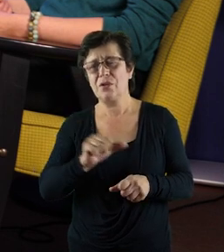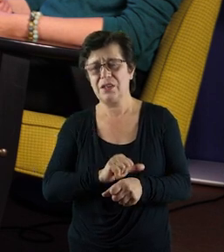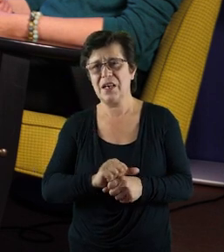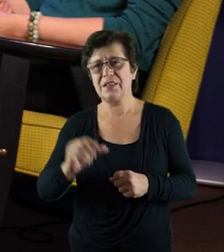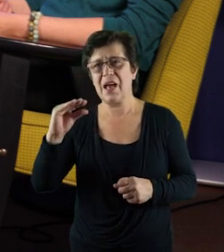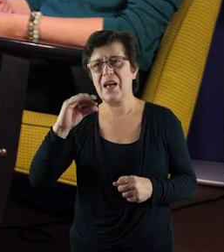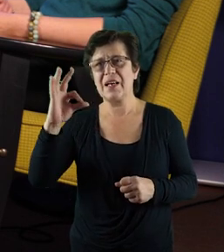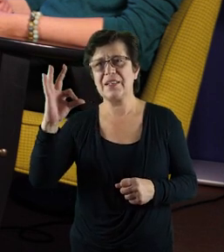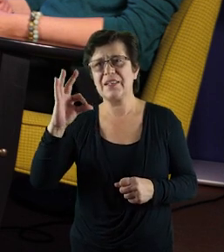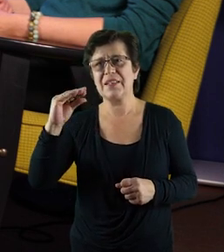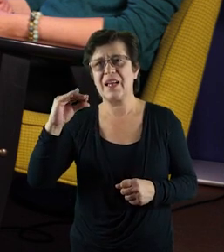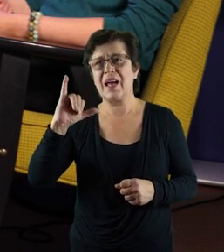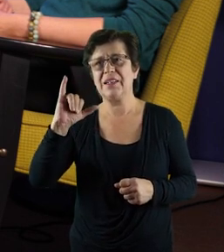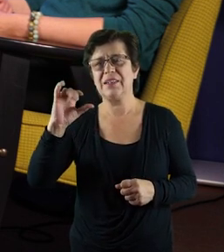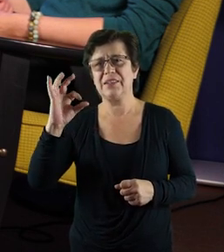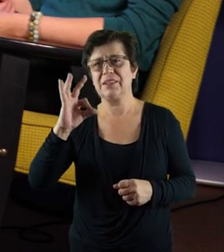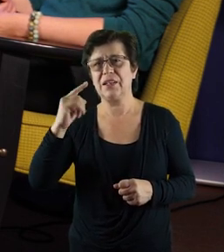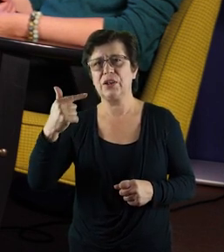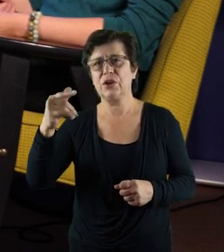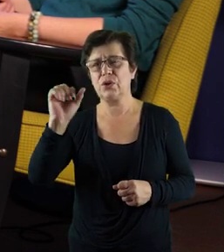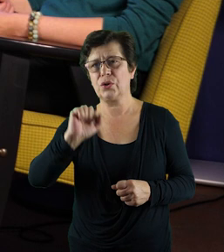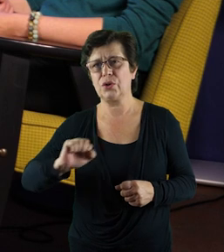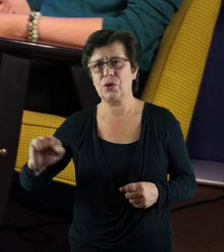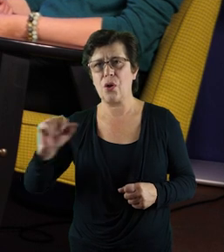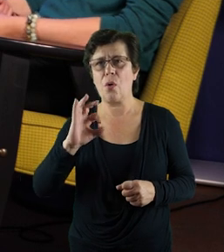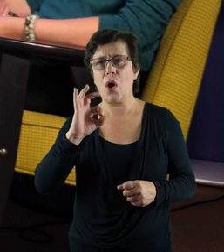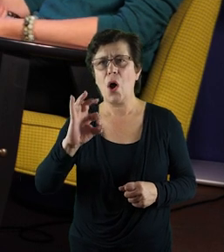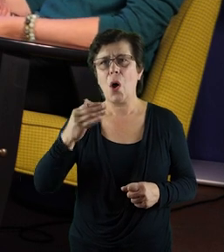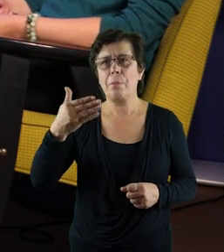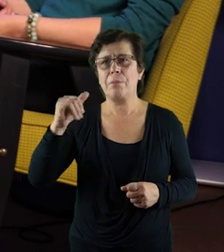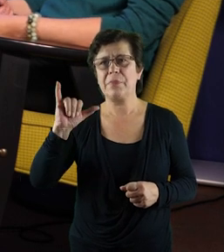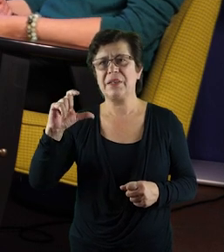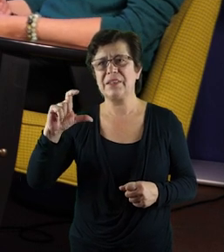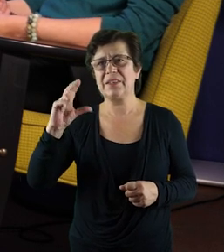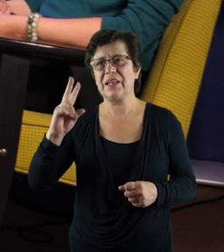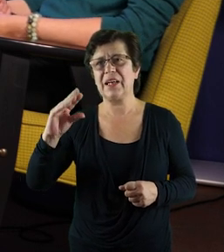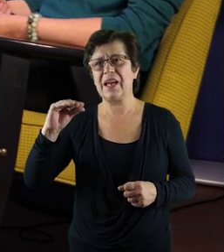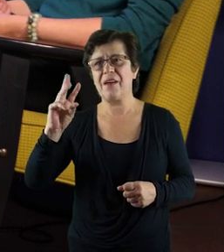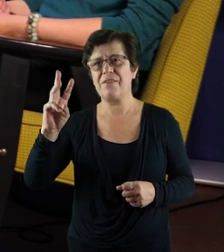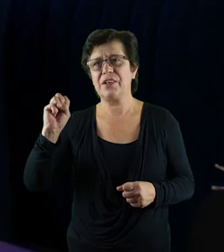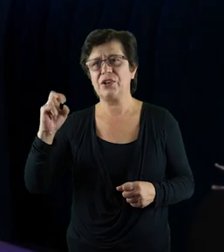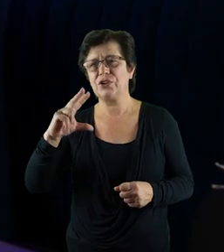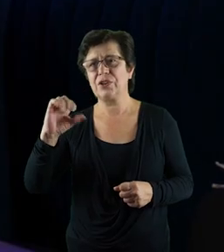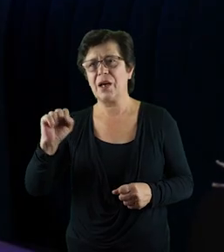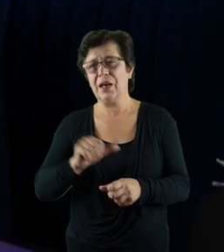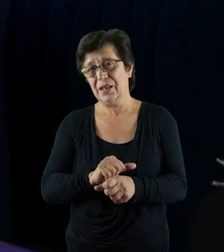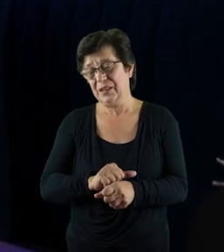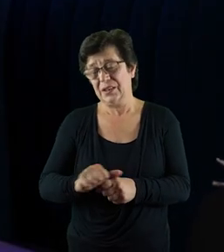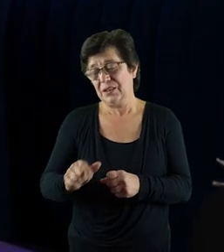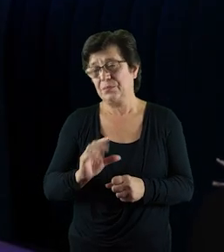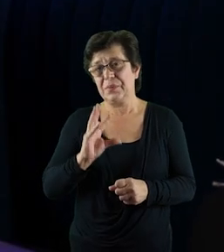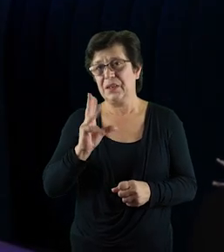eseistą. Tak, tak, tak. Zwłaszcza te eseje o Mickiewiczu, o romantykach tak, są niesamowite. Czytając Mickiewicza, to są